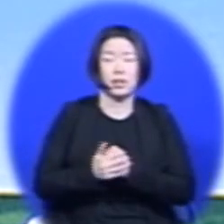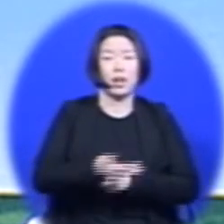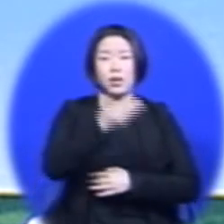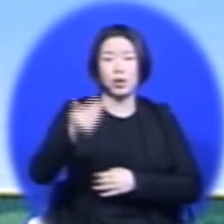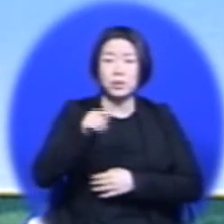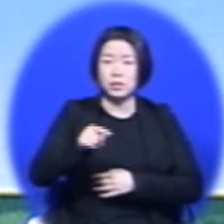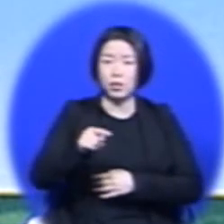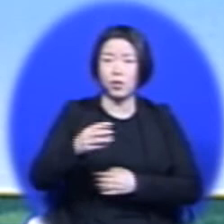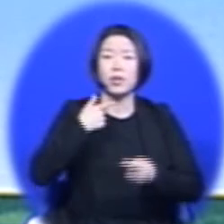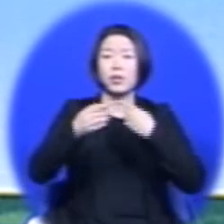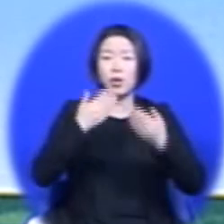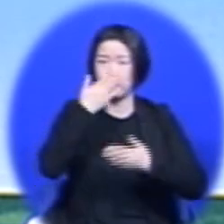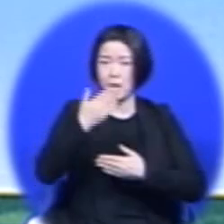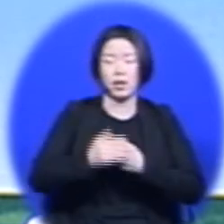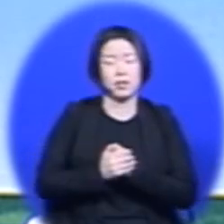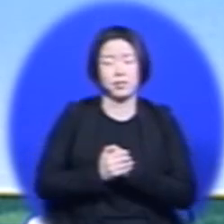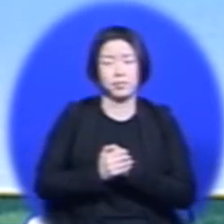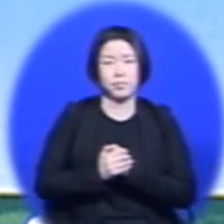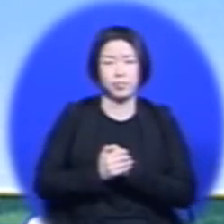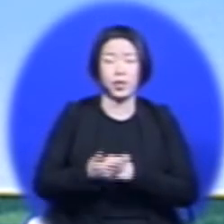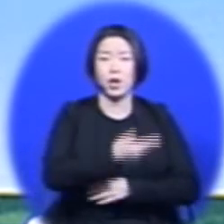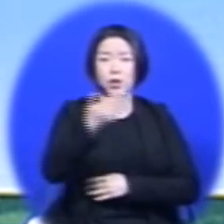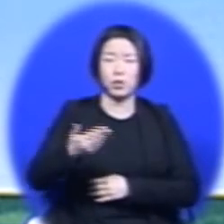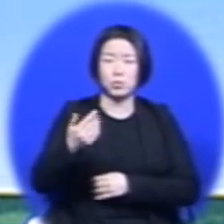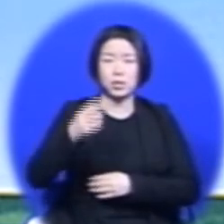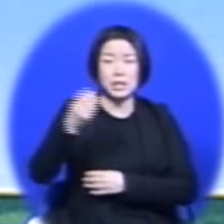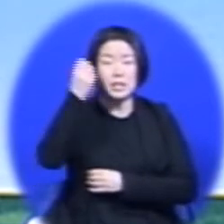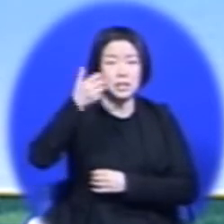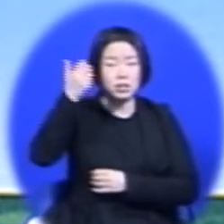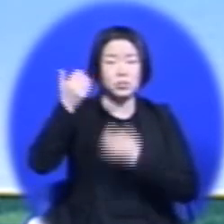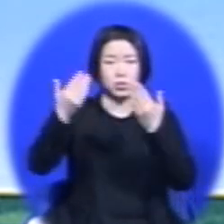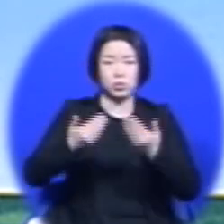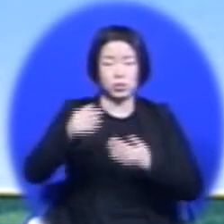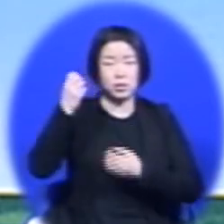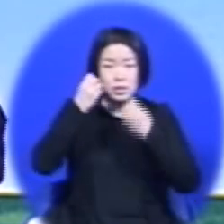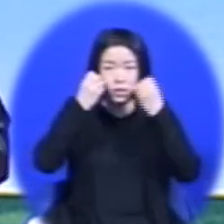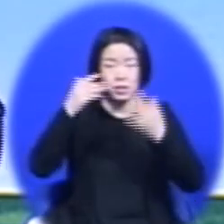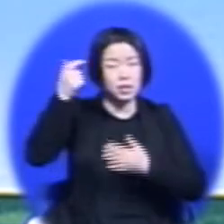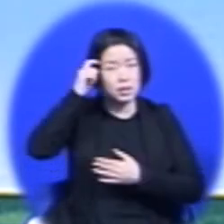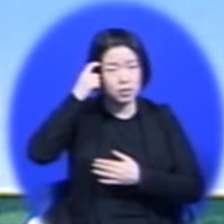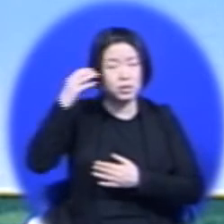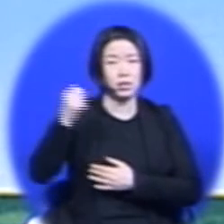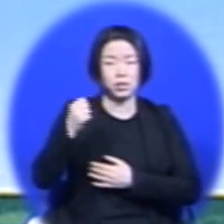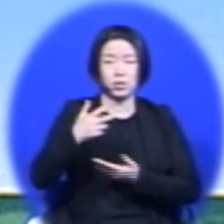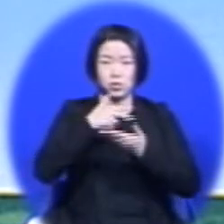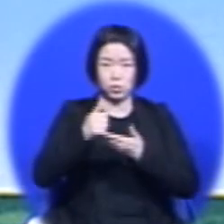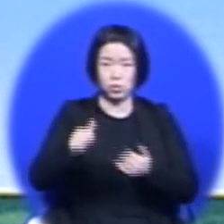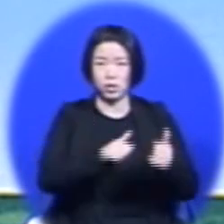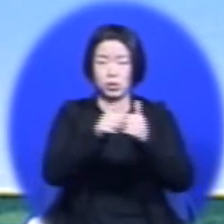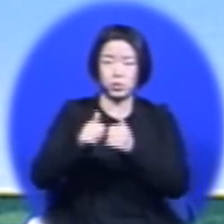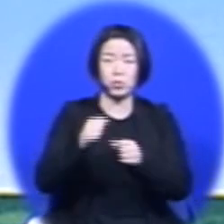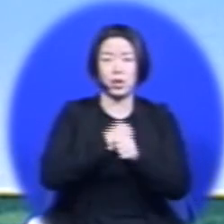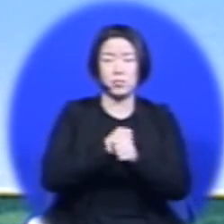여러분이 그것을 경험하실 수 있으실 겁니다. 여러분이 성령님이 주시는 새 정신으로 주님과 동행하며